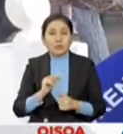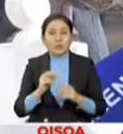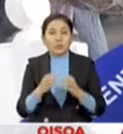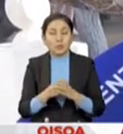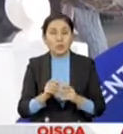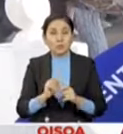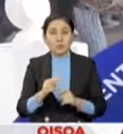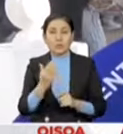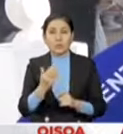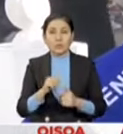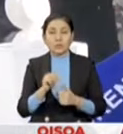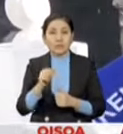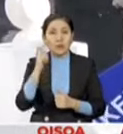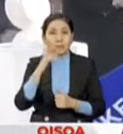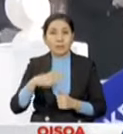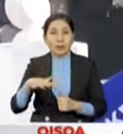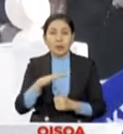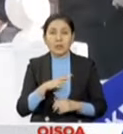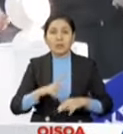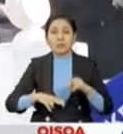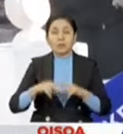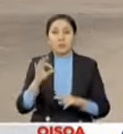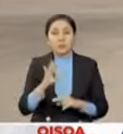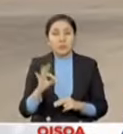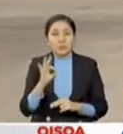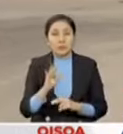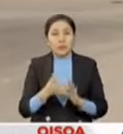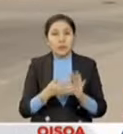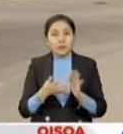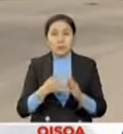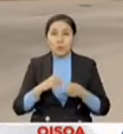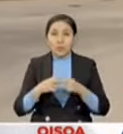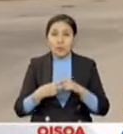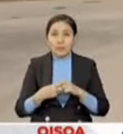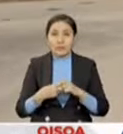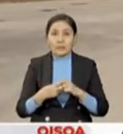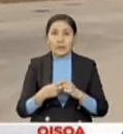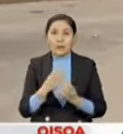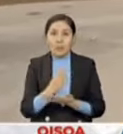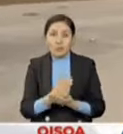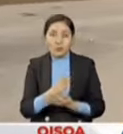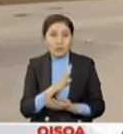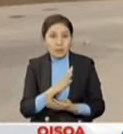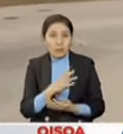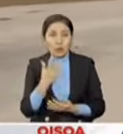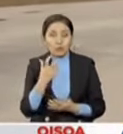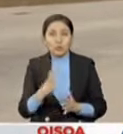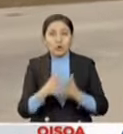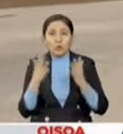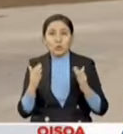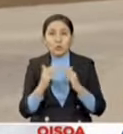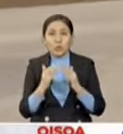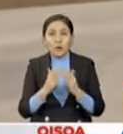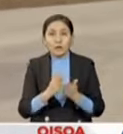Undan tashqari mahallaning o'sha infratuzilmasi bo'yicha kamchilik muammolar bor edi. 300 dan oshiq xonadonlar